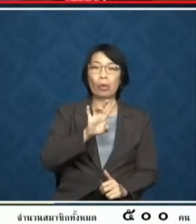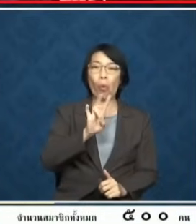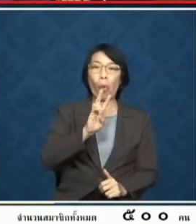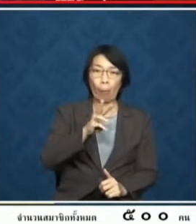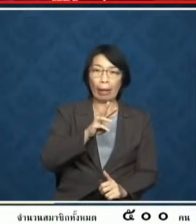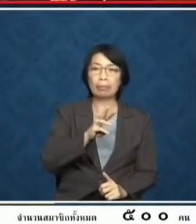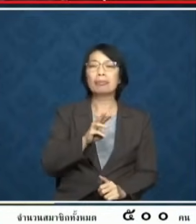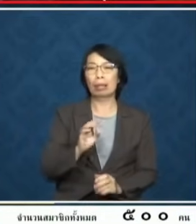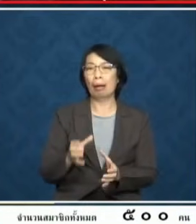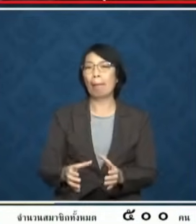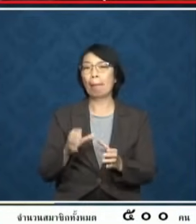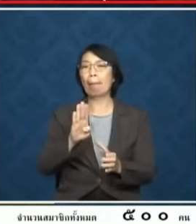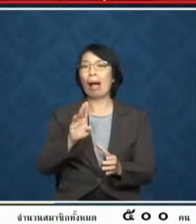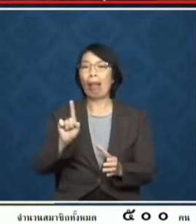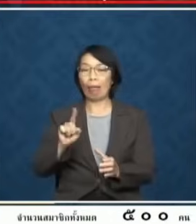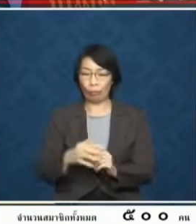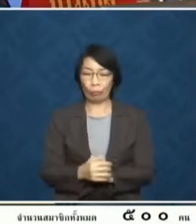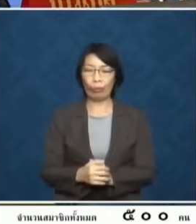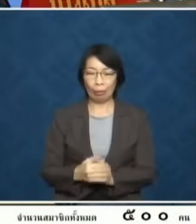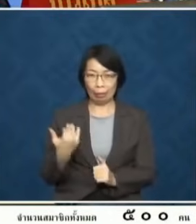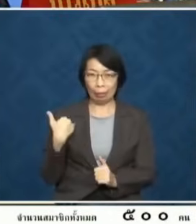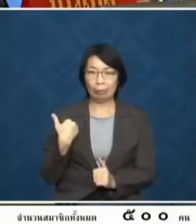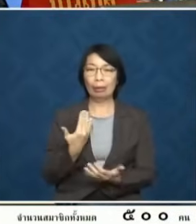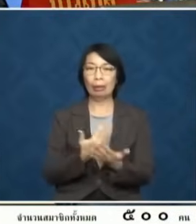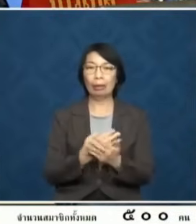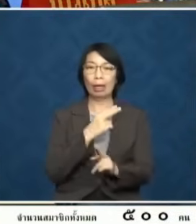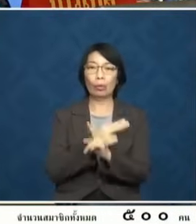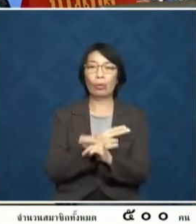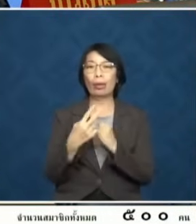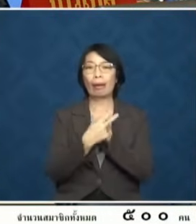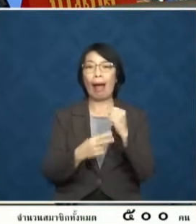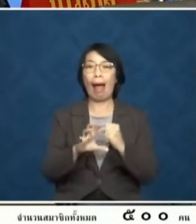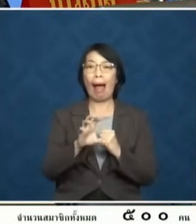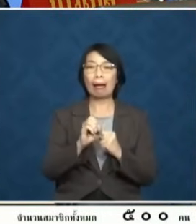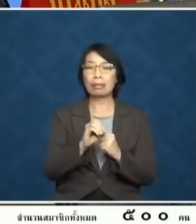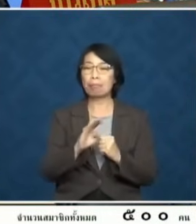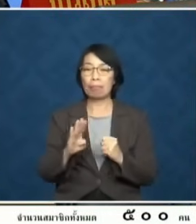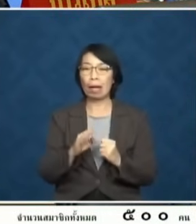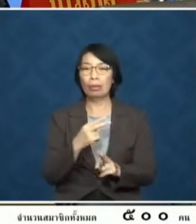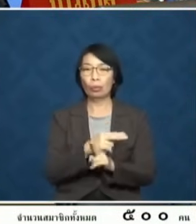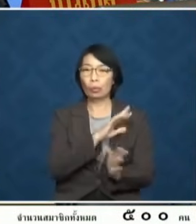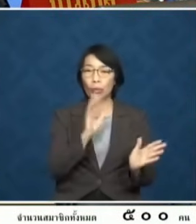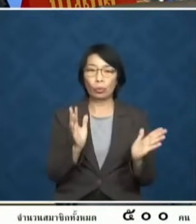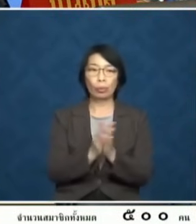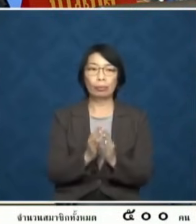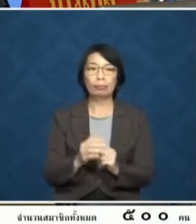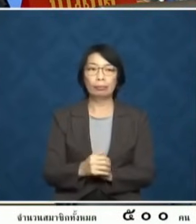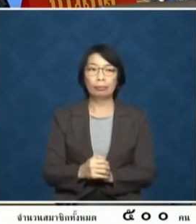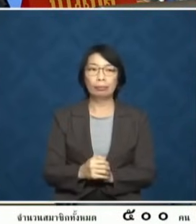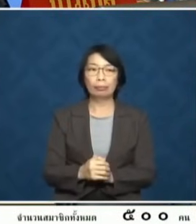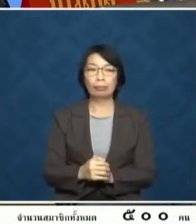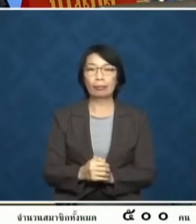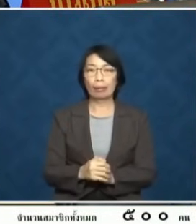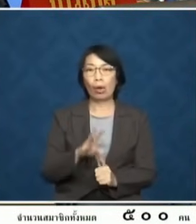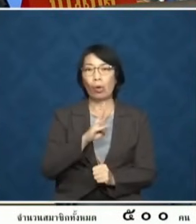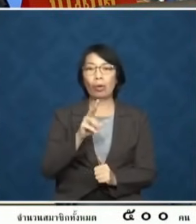ราคากลางย้อนหลัง 60ปีด้วยราคา 50เหรียญสหรัฐต่อบาเรลจะเท่ากับมูลค่าที่ได้รับ